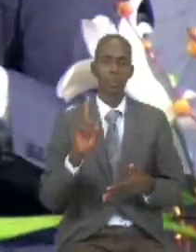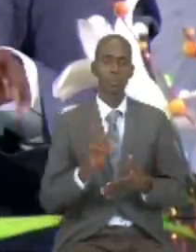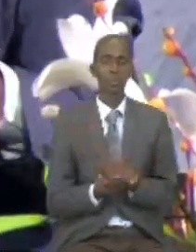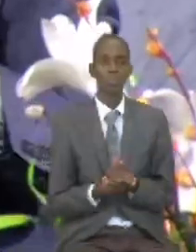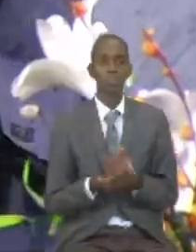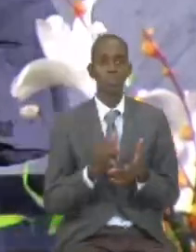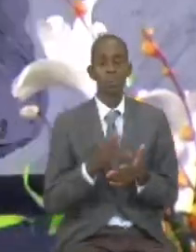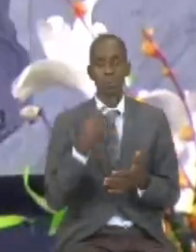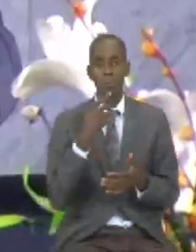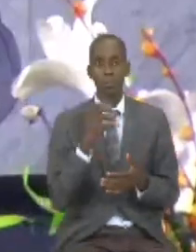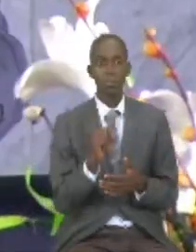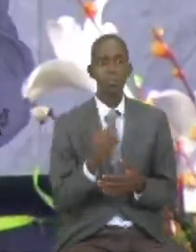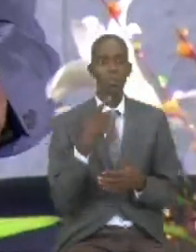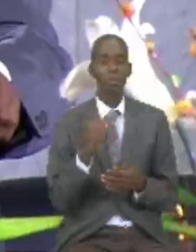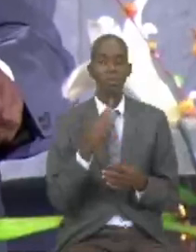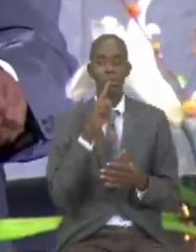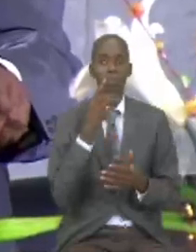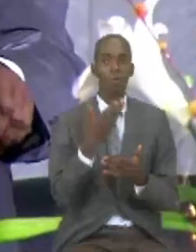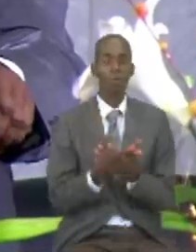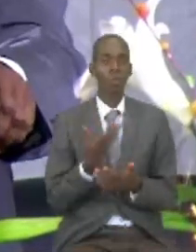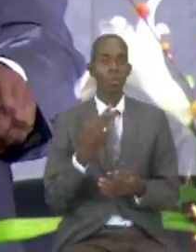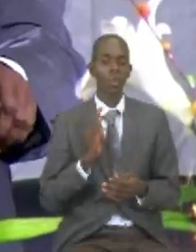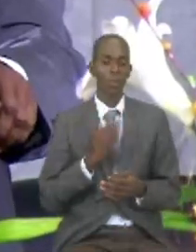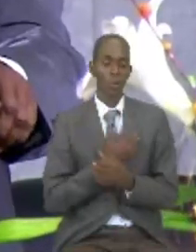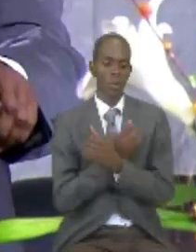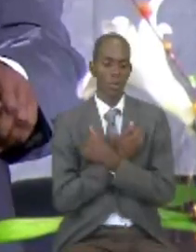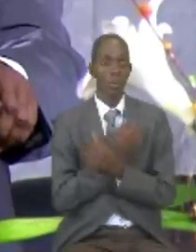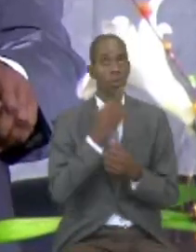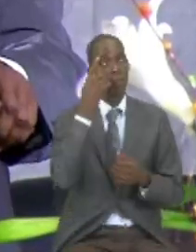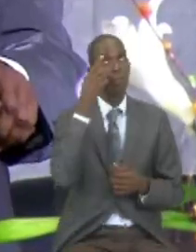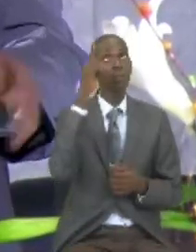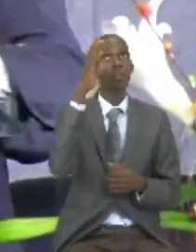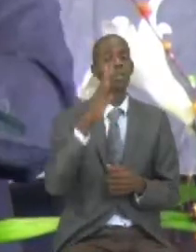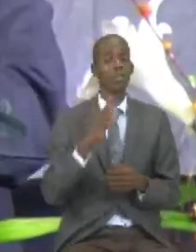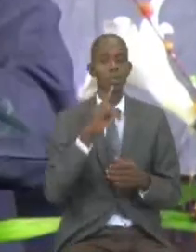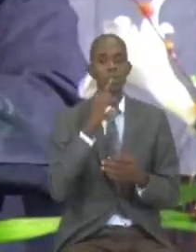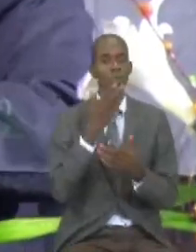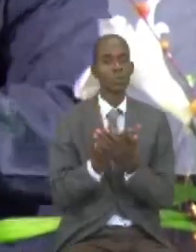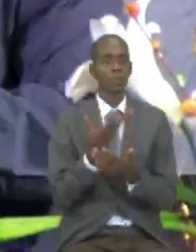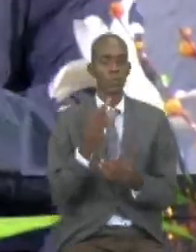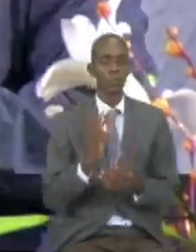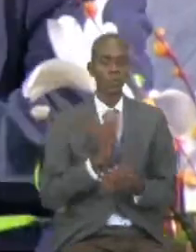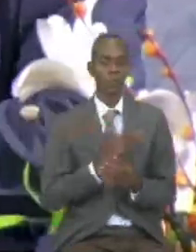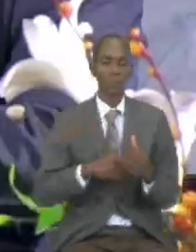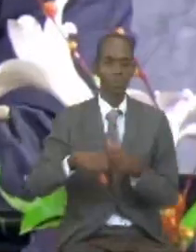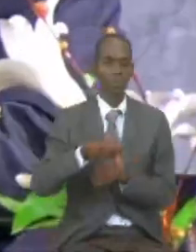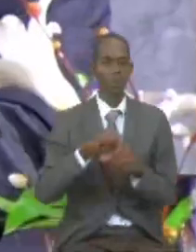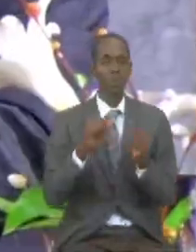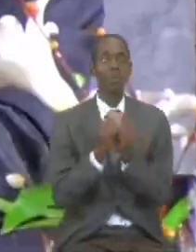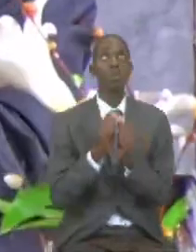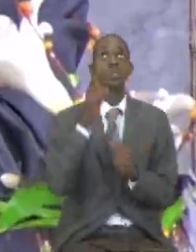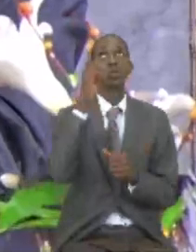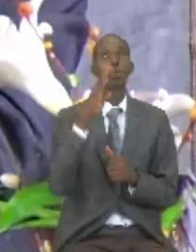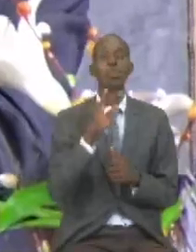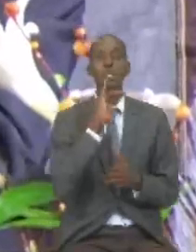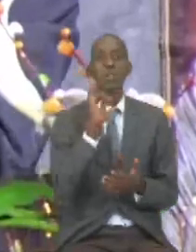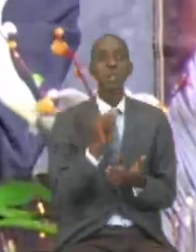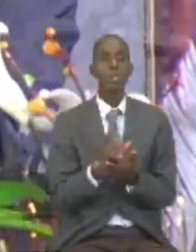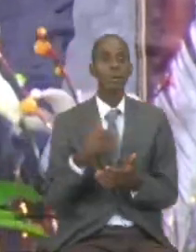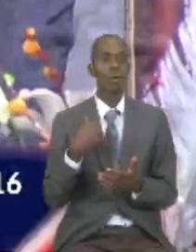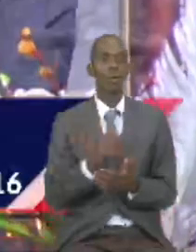le verset 1. Deutéronome 13, 1. La preuve de notre amour pour Dieu, la preuve de notre communion pour Dieu, c'est